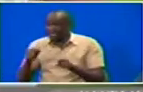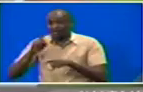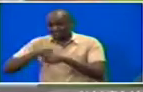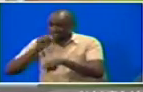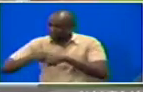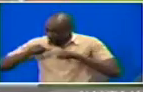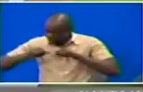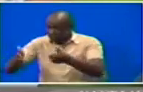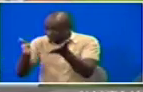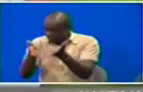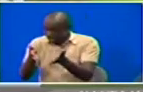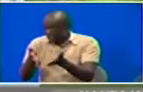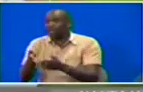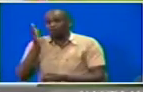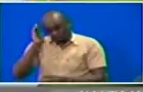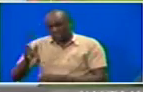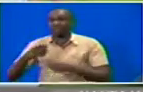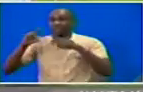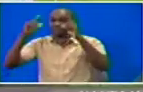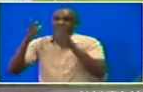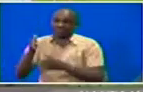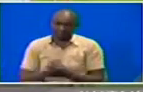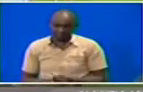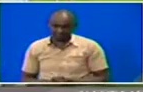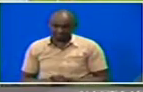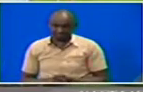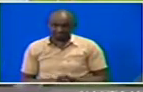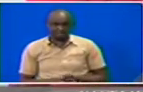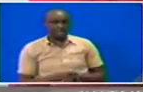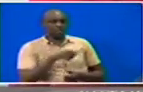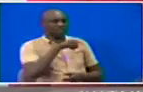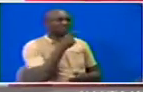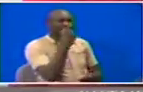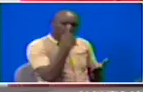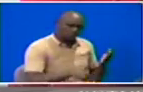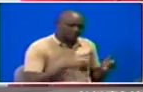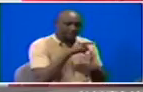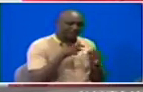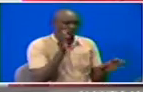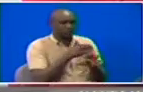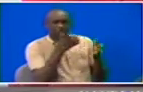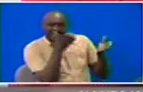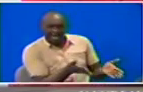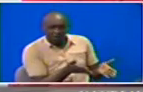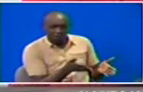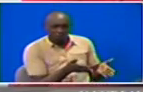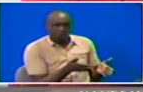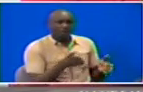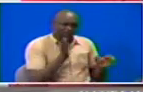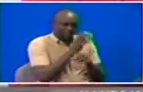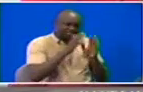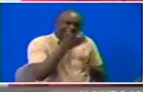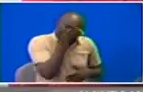so long as iko katika neno itapata kupenya. Kweli kabisa. Utasema nini kuhusiana na muziki wa kisasa, hasa